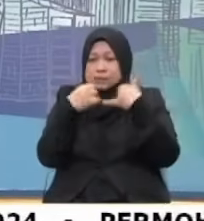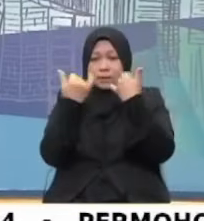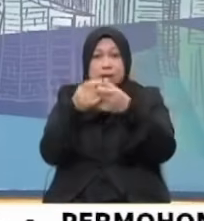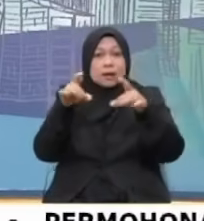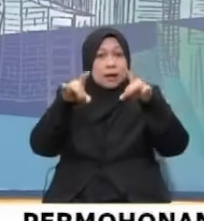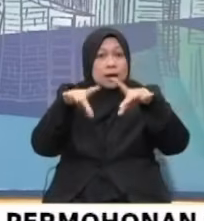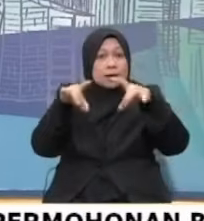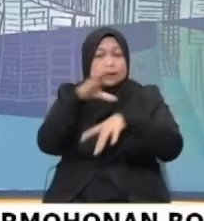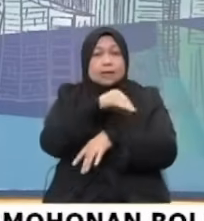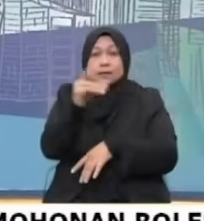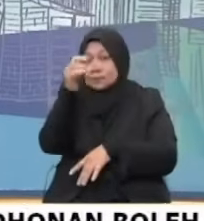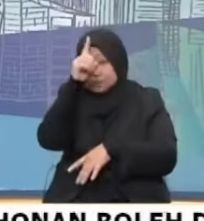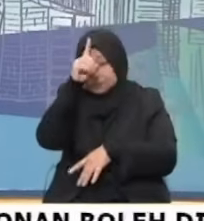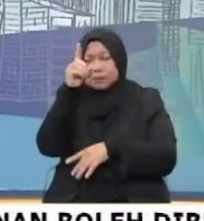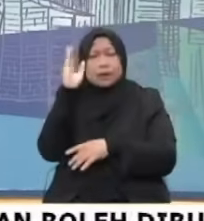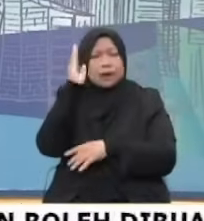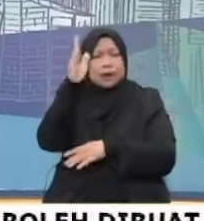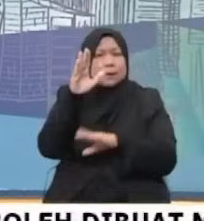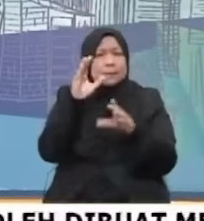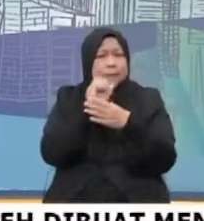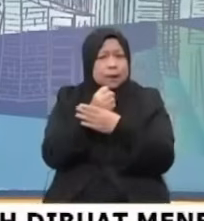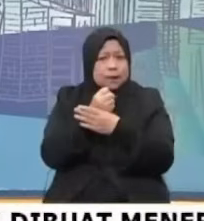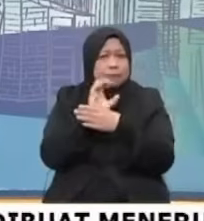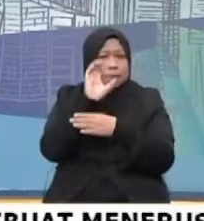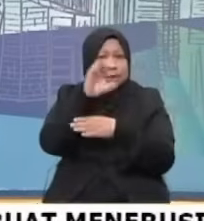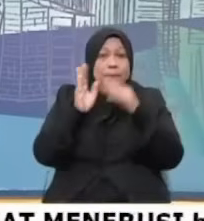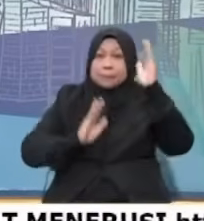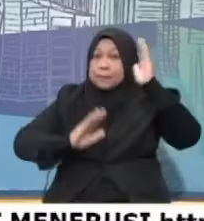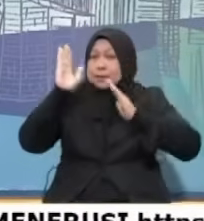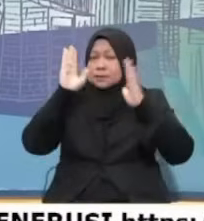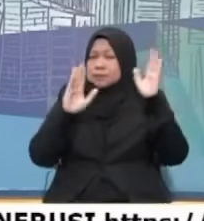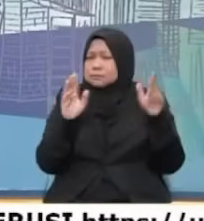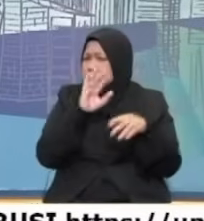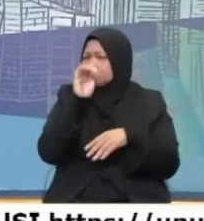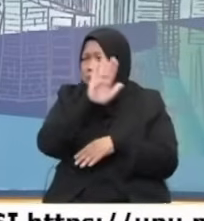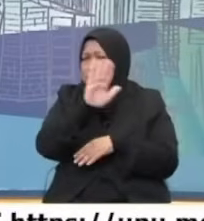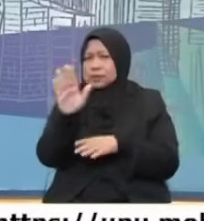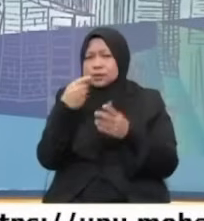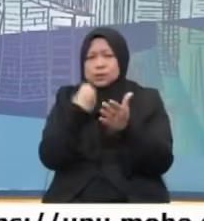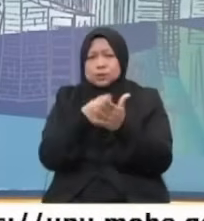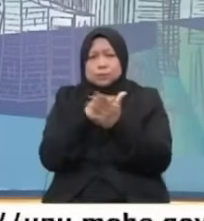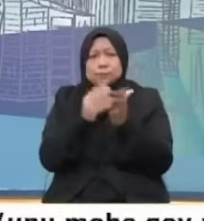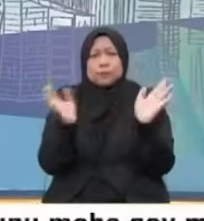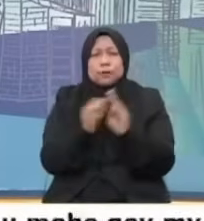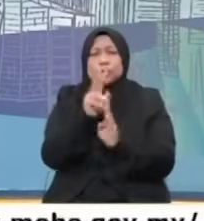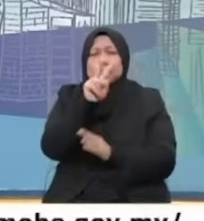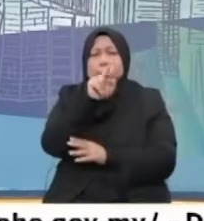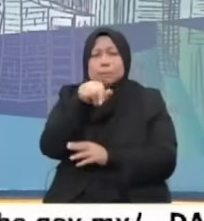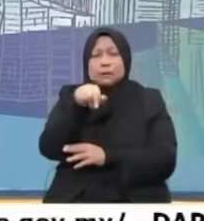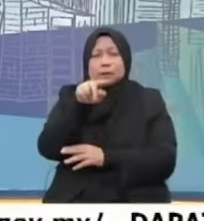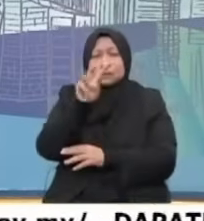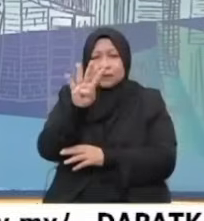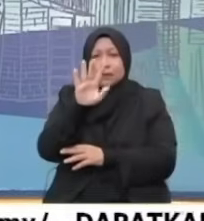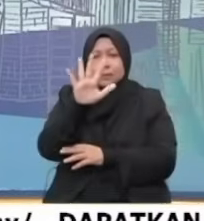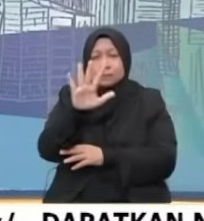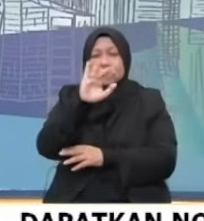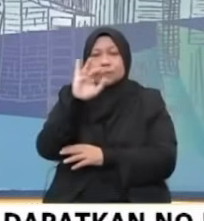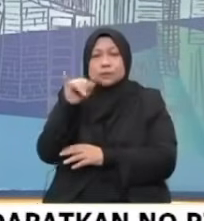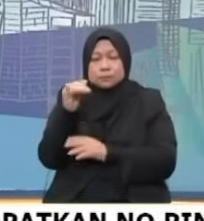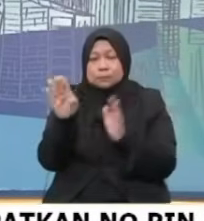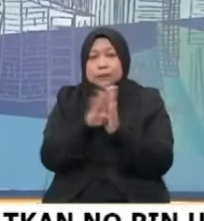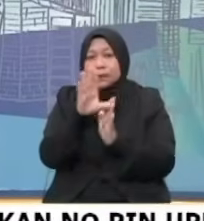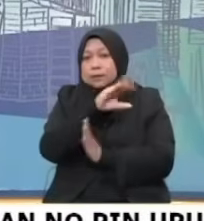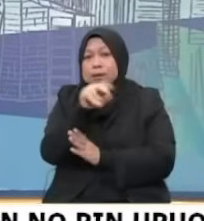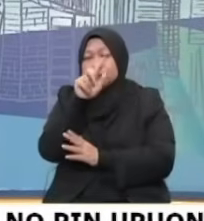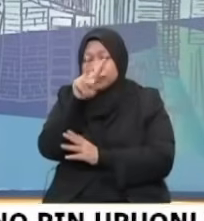Australia dan Jerman yang akan melabur di Malaysia yang masing-masing berjumlah 24.5 bilion dan